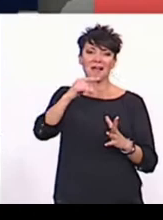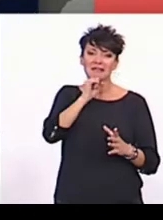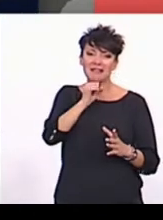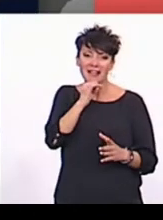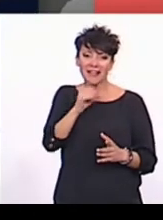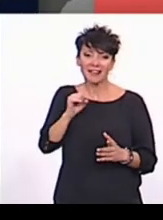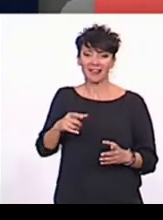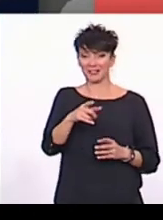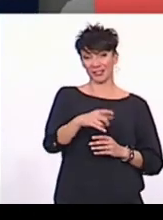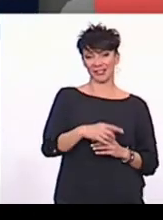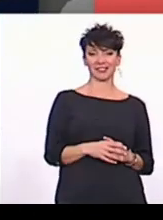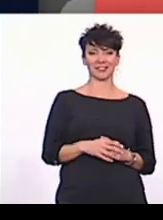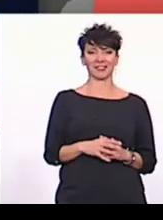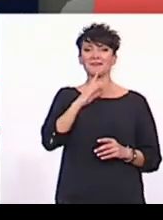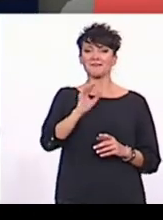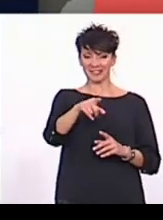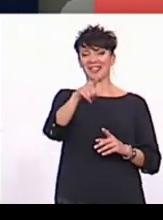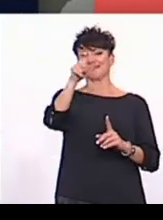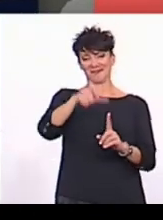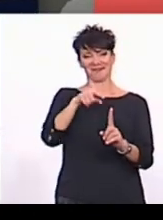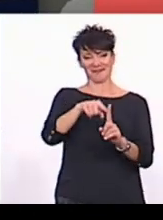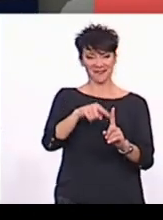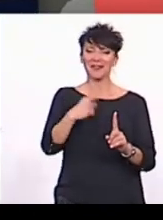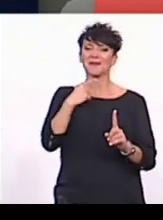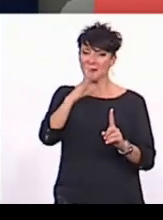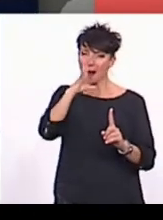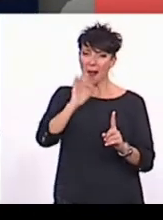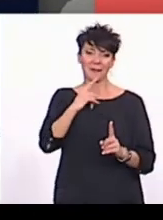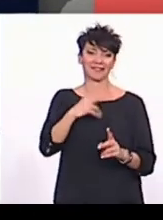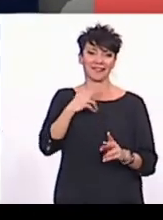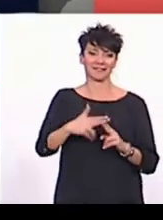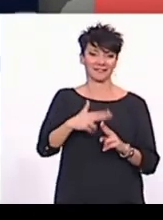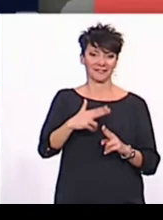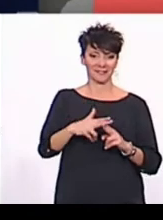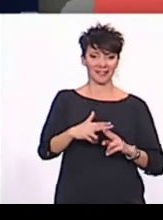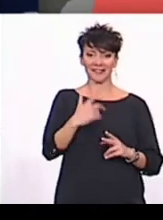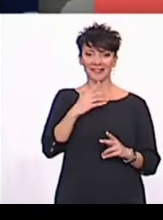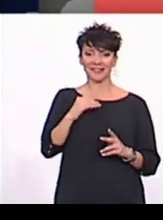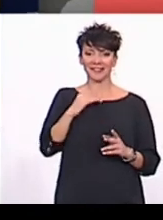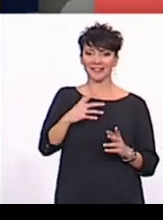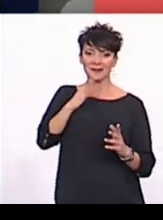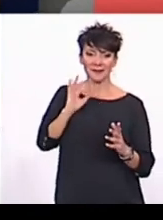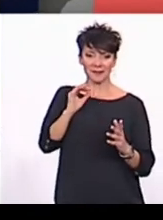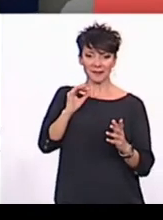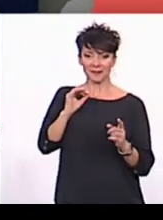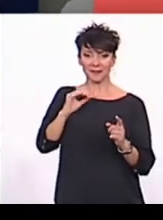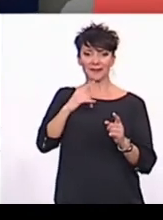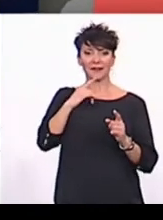τα δικά μου, τι θα κάνω. Θα πάρω τα ειδικά μέτρα να μην με πλησιάσουν, να μην τα πλησιάσω.